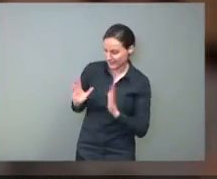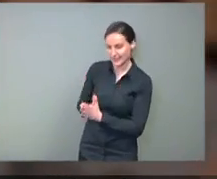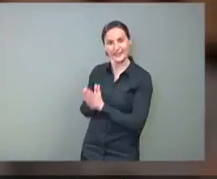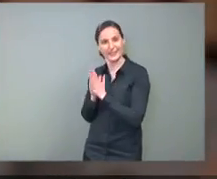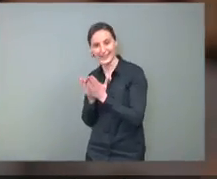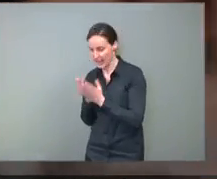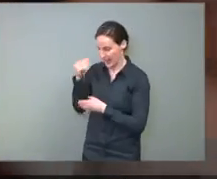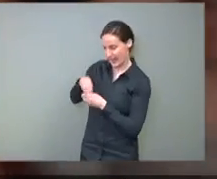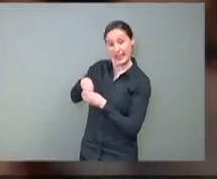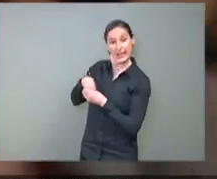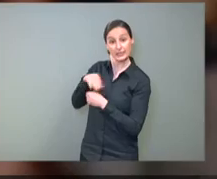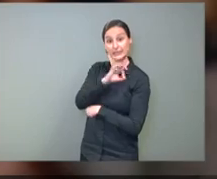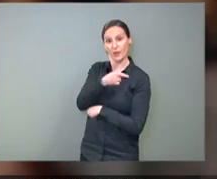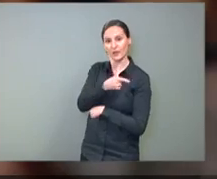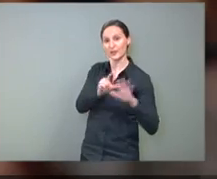Eh bien oui.